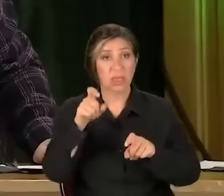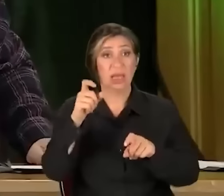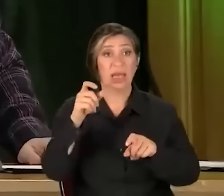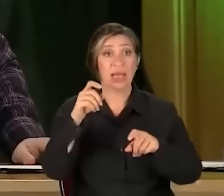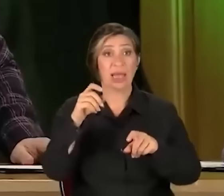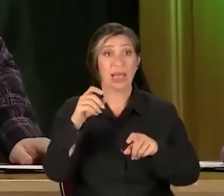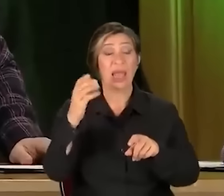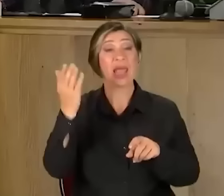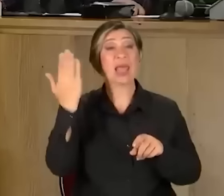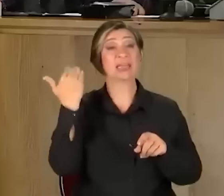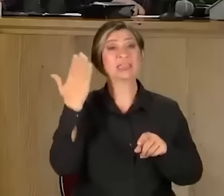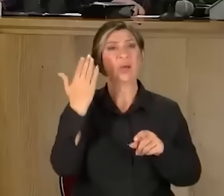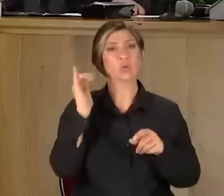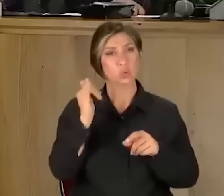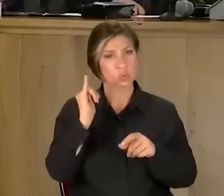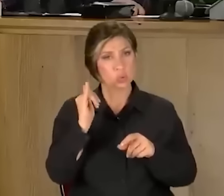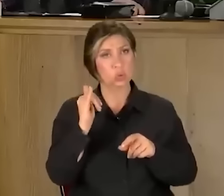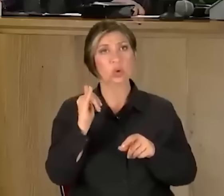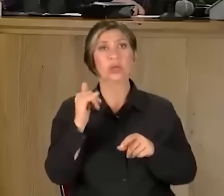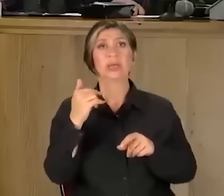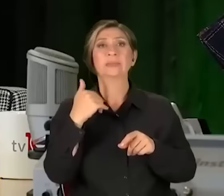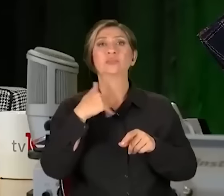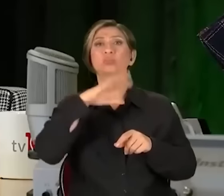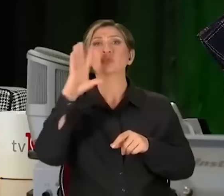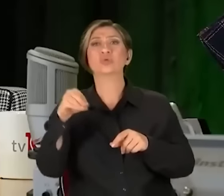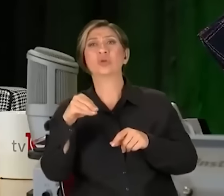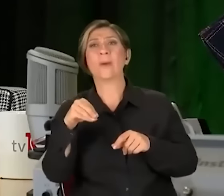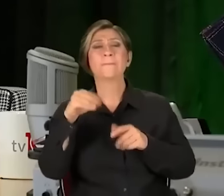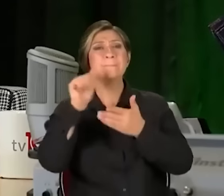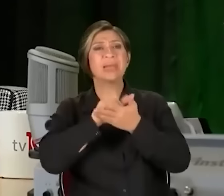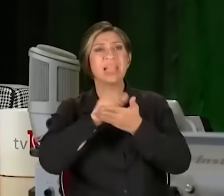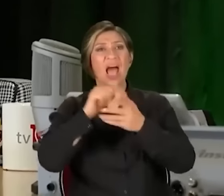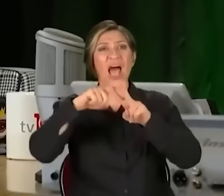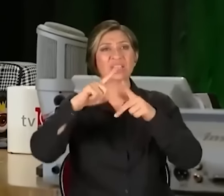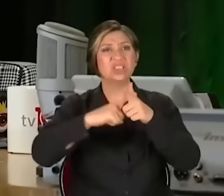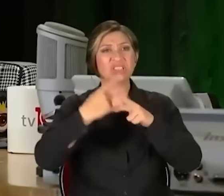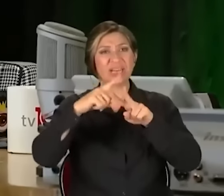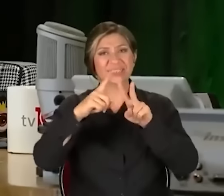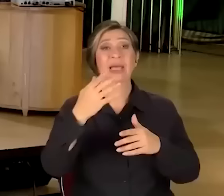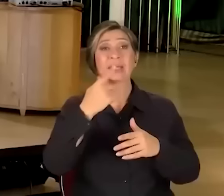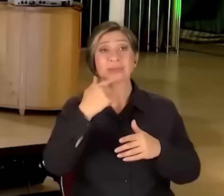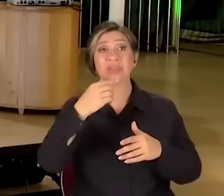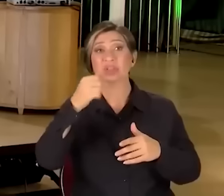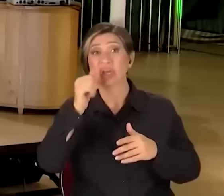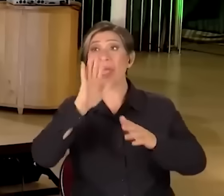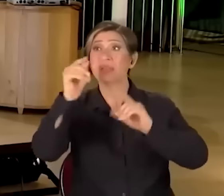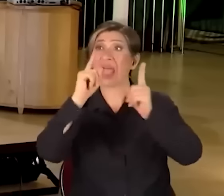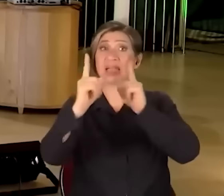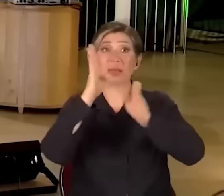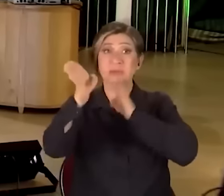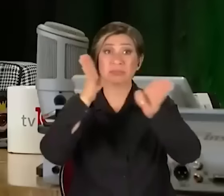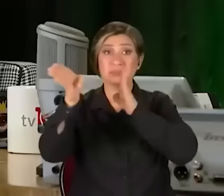eskiden, medya ajansları mesela. Eskiden inanılmaz kötüydü. İşte biz bütün medya ajanslarına, işte bütün FMCG büyük markalara hepsine gidip